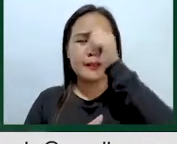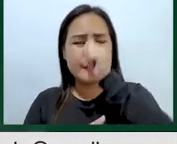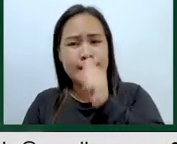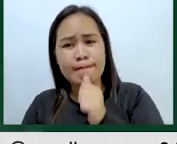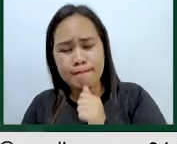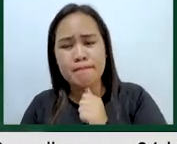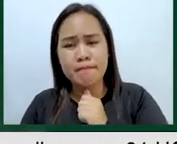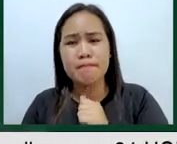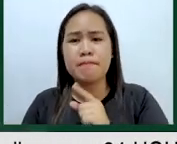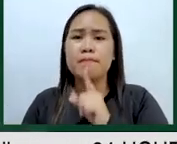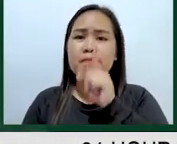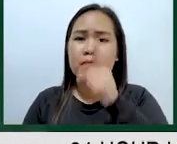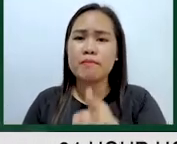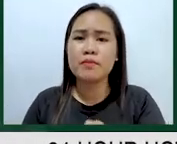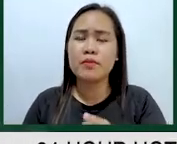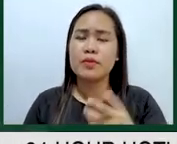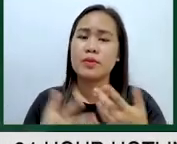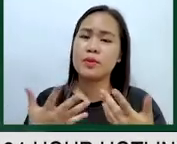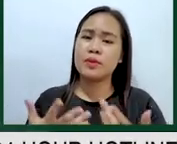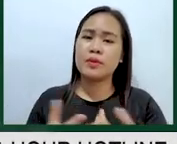to, tiyagaan lang po tayo, no?